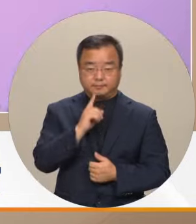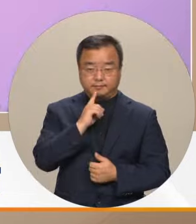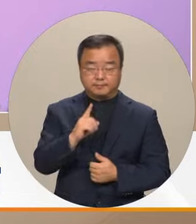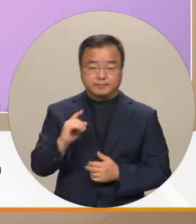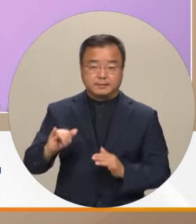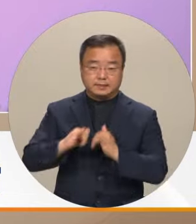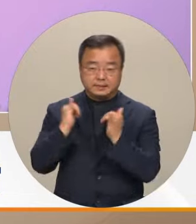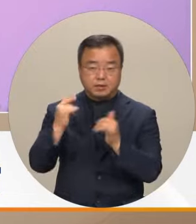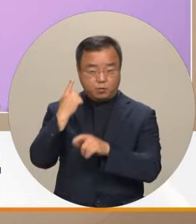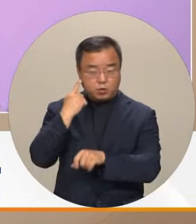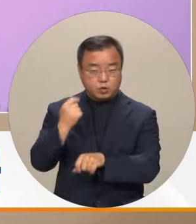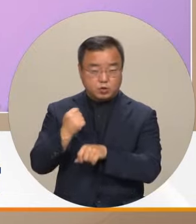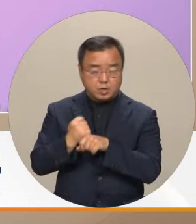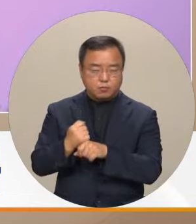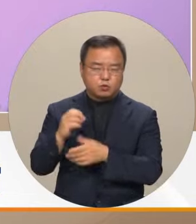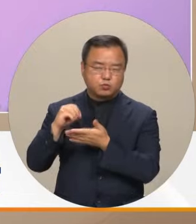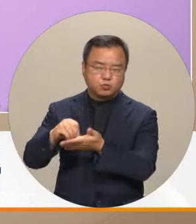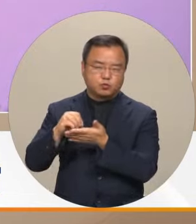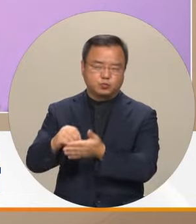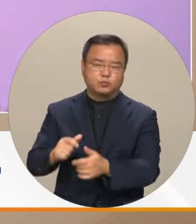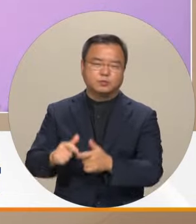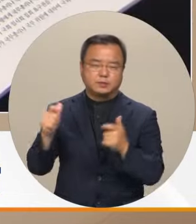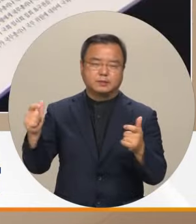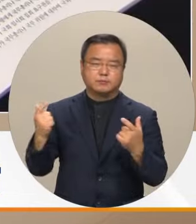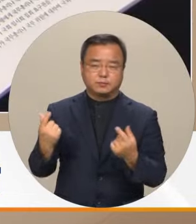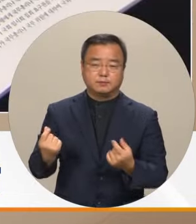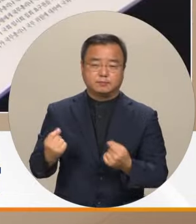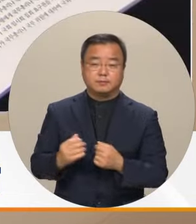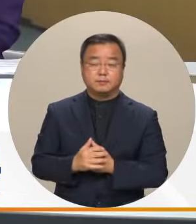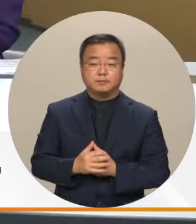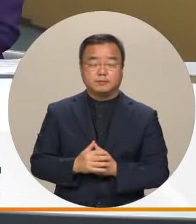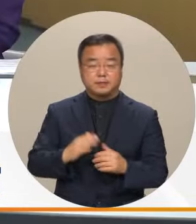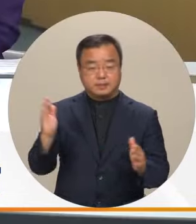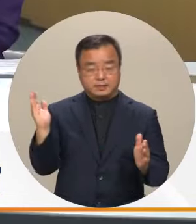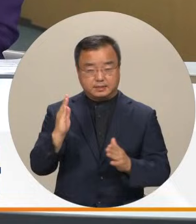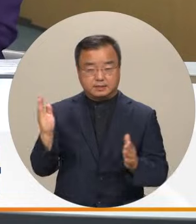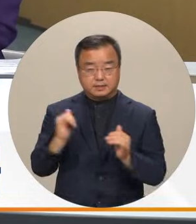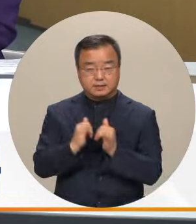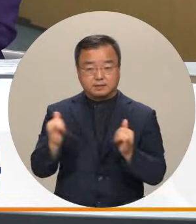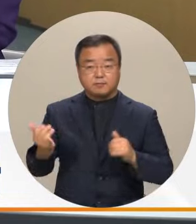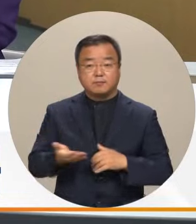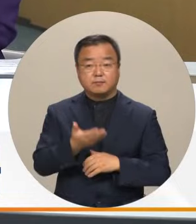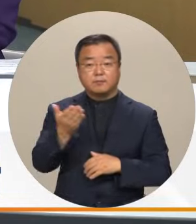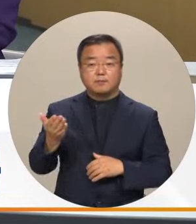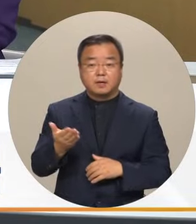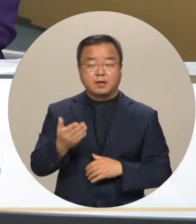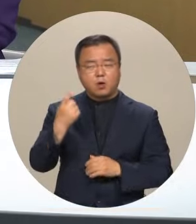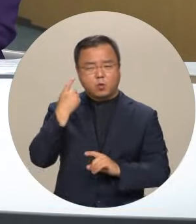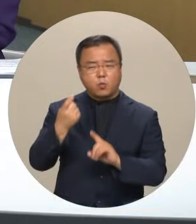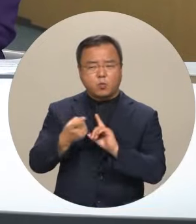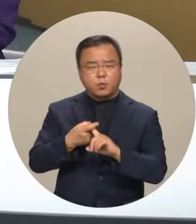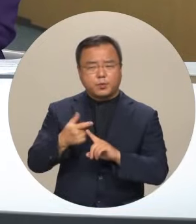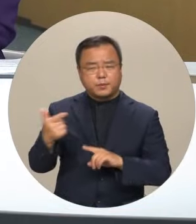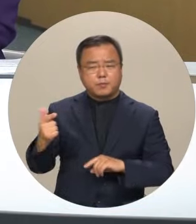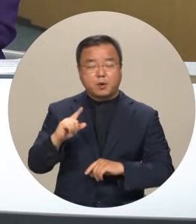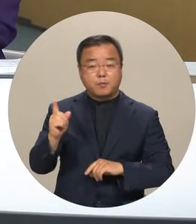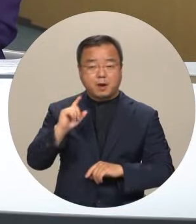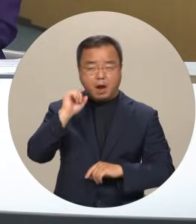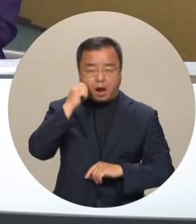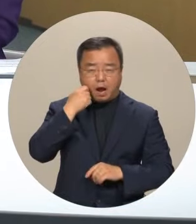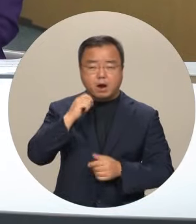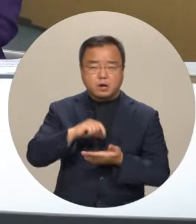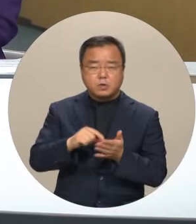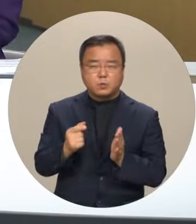사탑 런이 시작된 것으로 볼 수 있을 것 같습니다네 수험생들은 아무래도 가장 관심이 가는 부분이 난이도 것